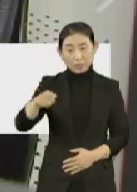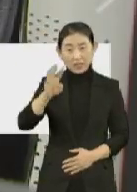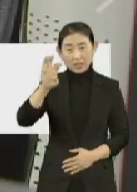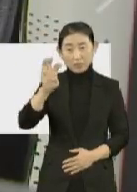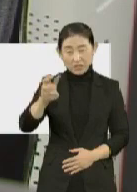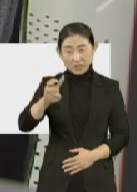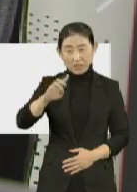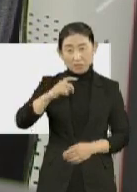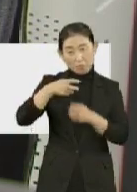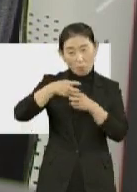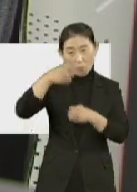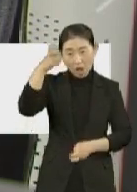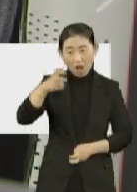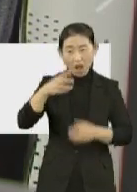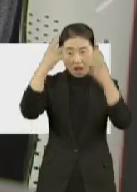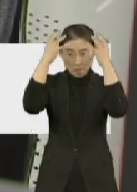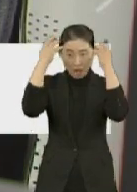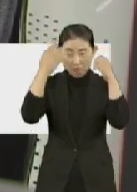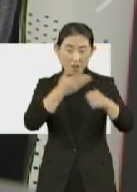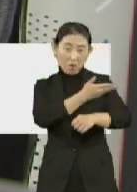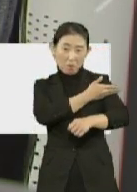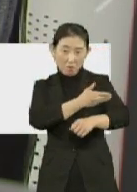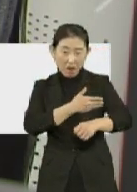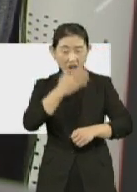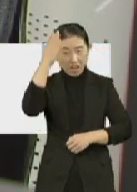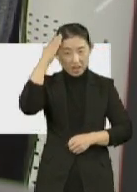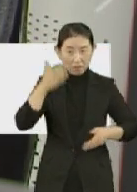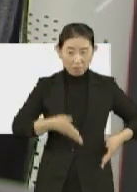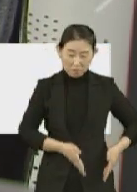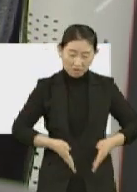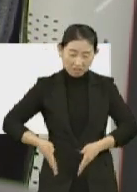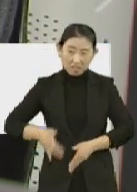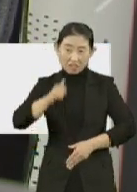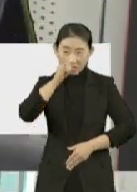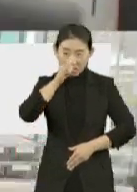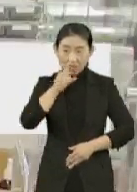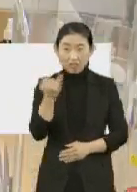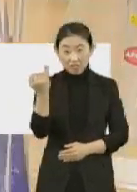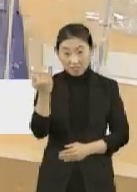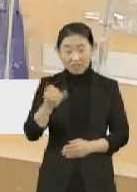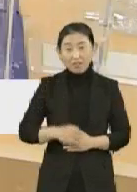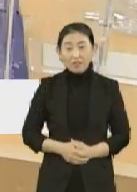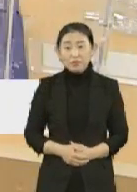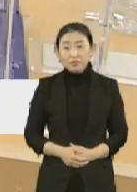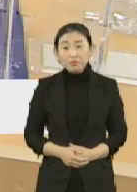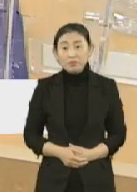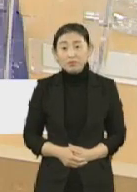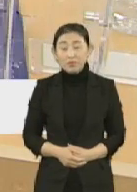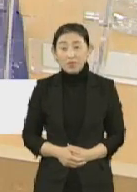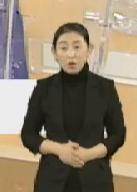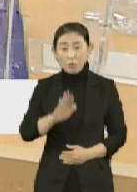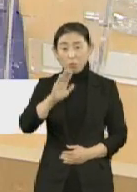편, 파마머리에 상의는 검정색 반팔, 검정 반바지를 착용하고 나간 풀밭입니다.